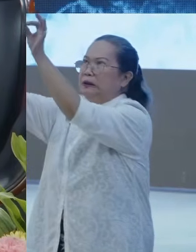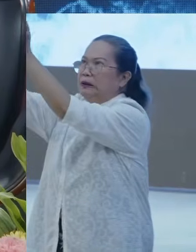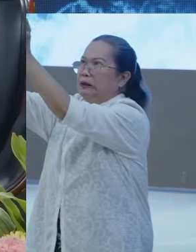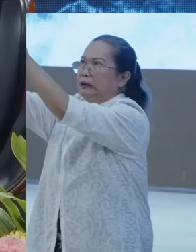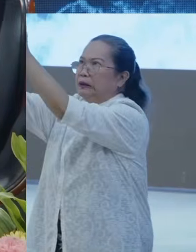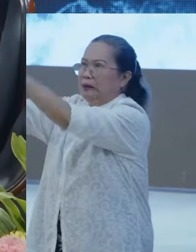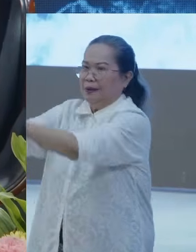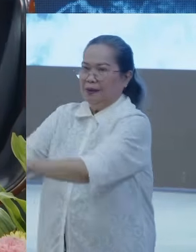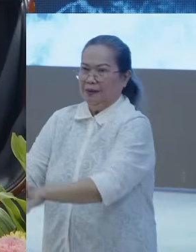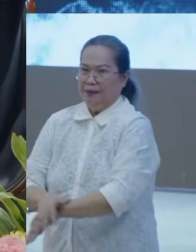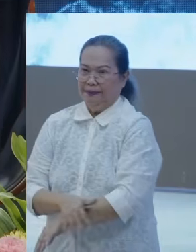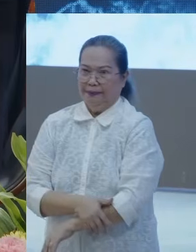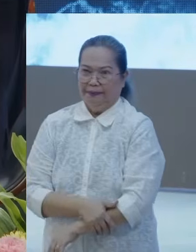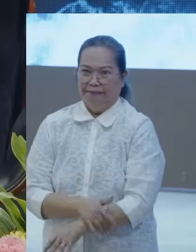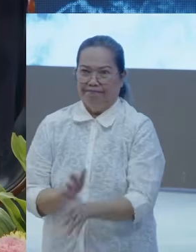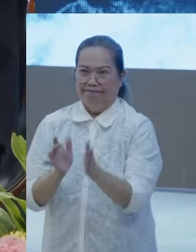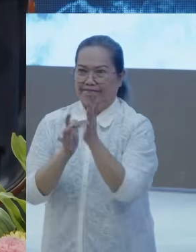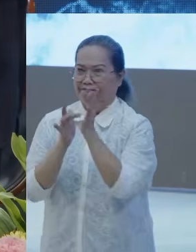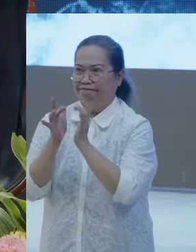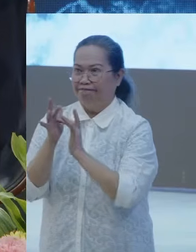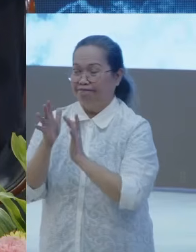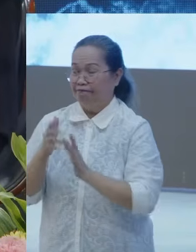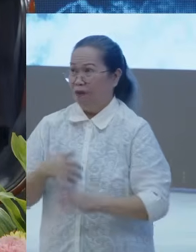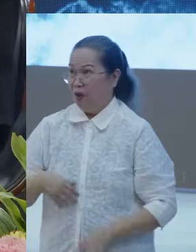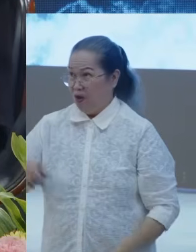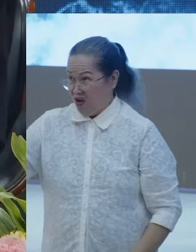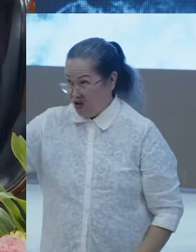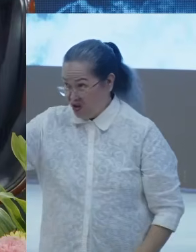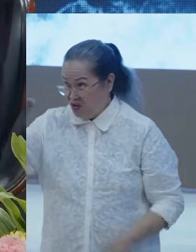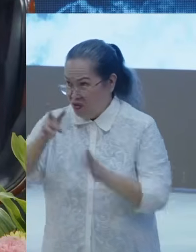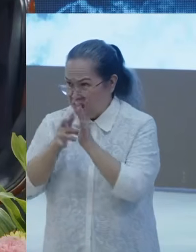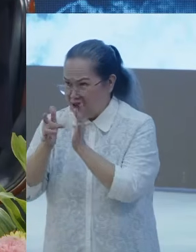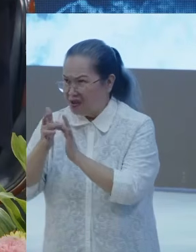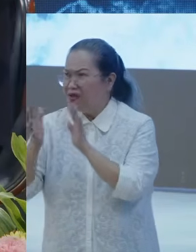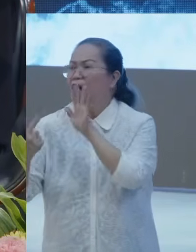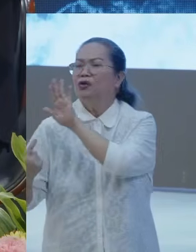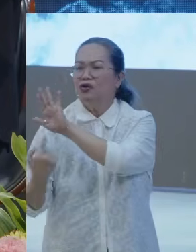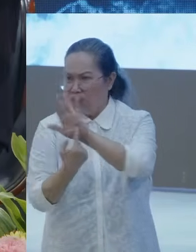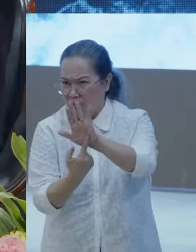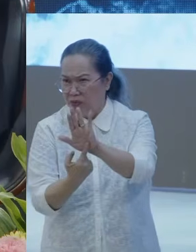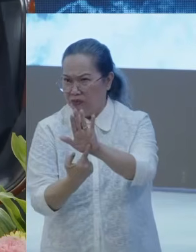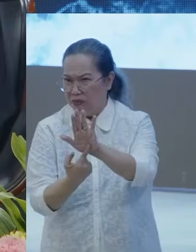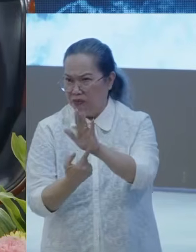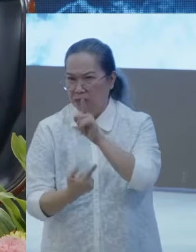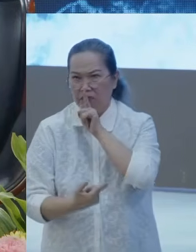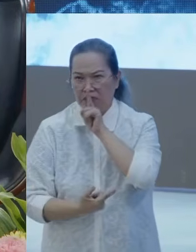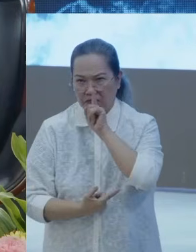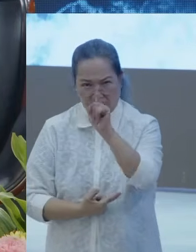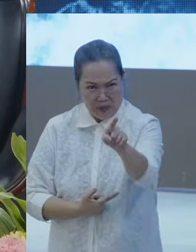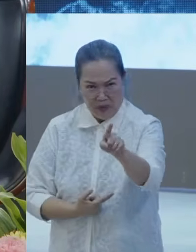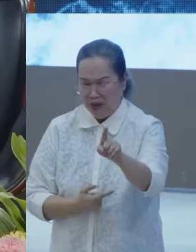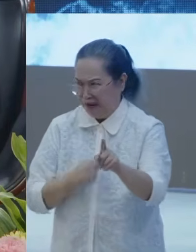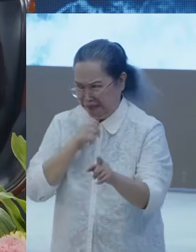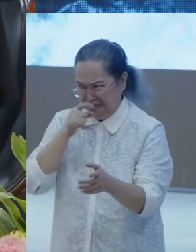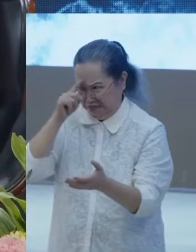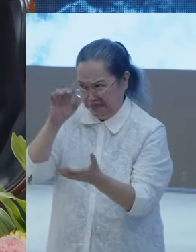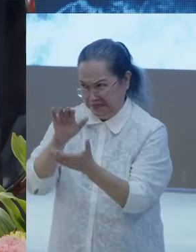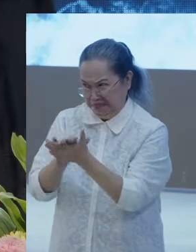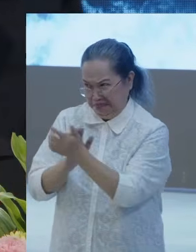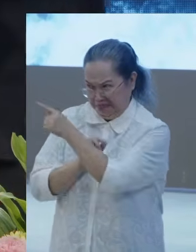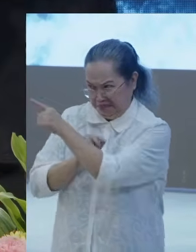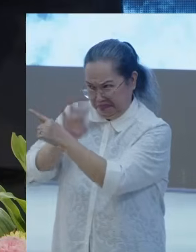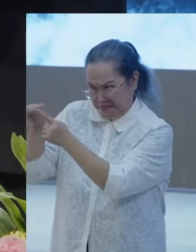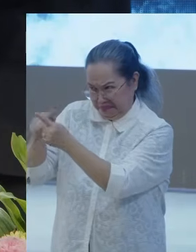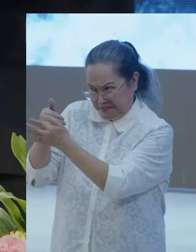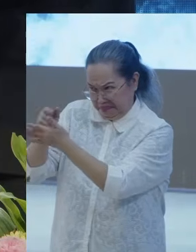Ang sinasabi nila dito, patunayan mo Hindi kami naniniwala sa iyo. Sa lahat ng